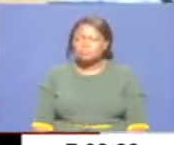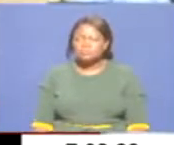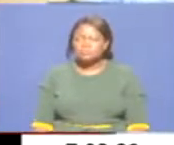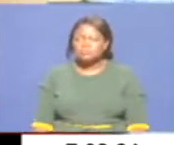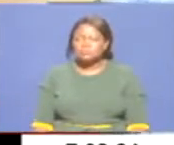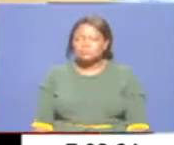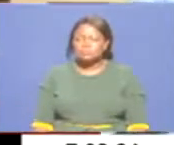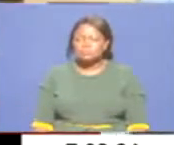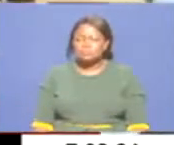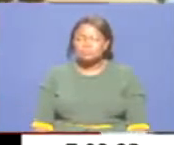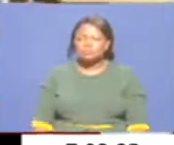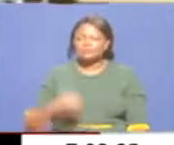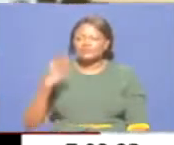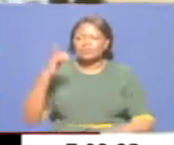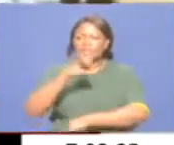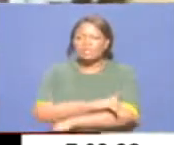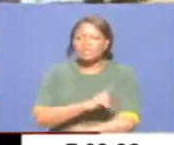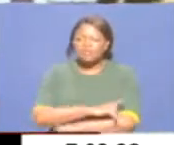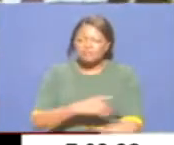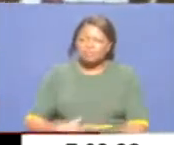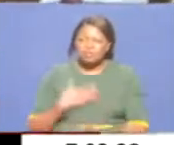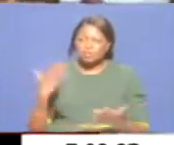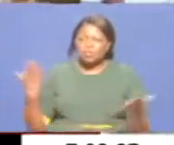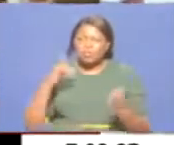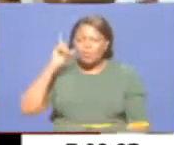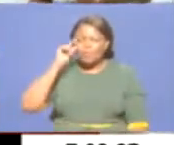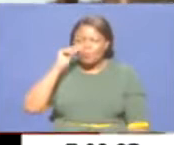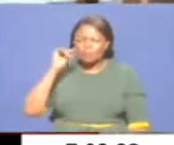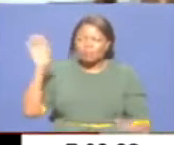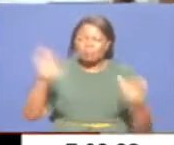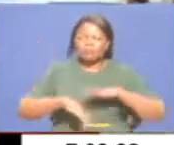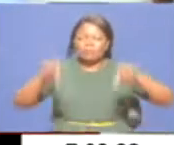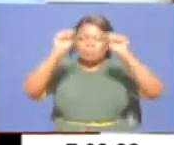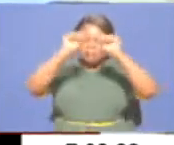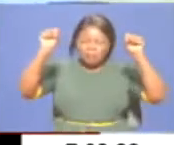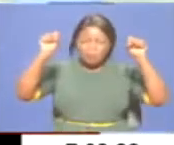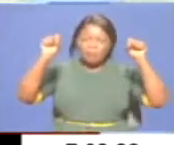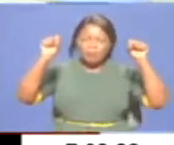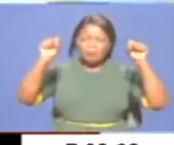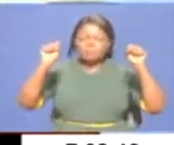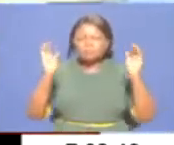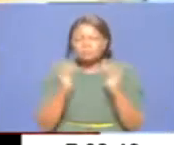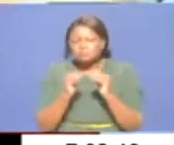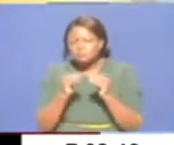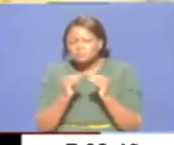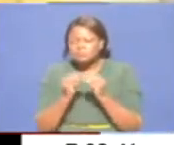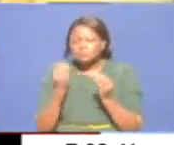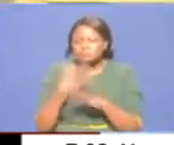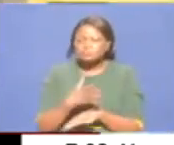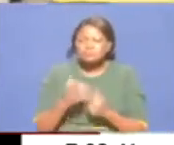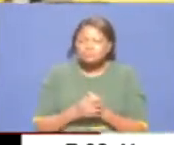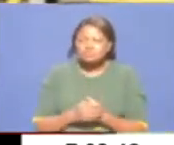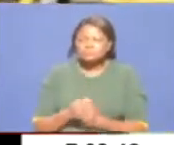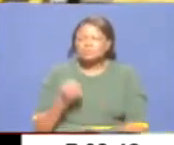Katika siku ya tano ya ziara yake katika eneo la Pwani, Naibu Rais William Ruto alikutana na zaidi ya waniaji